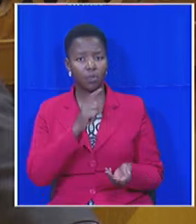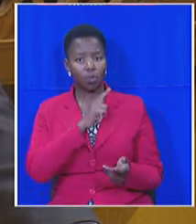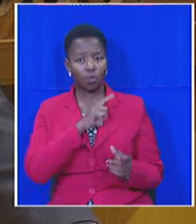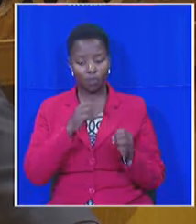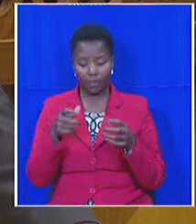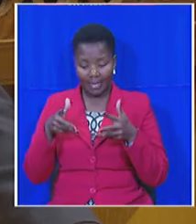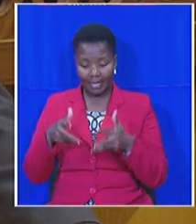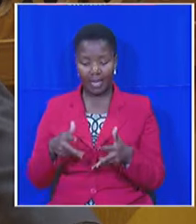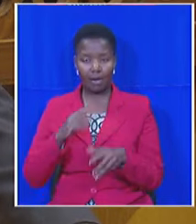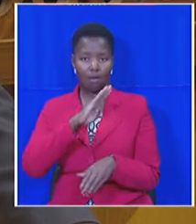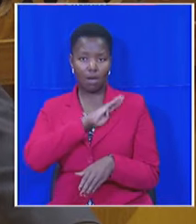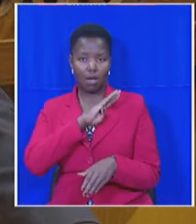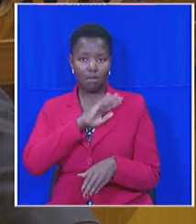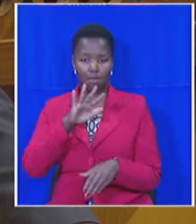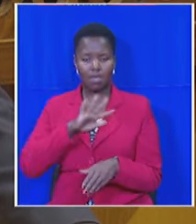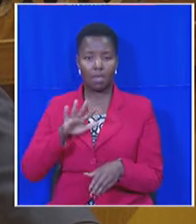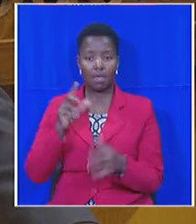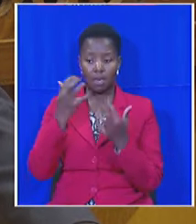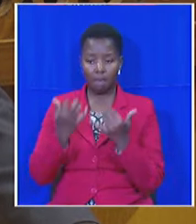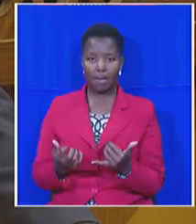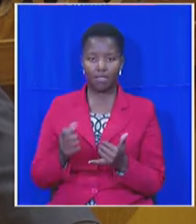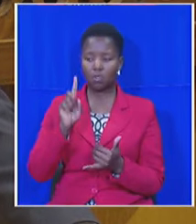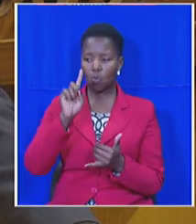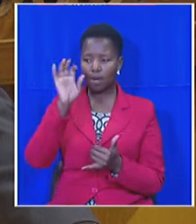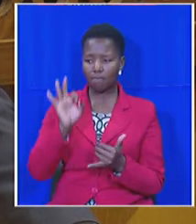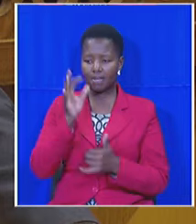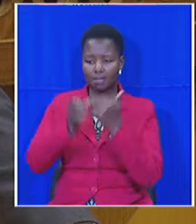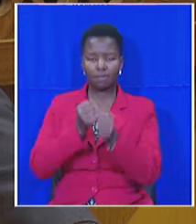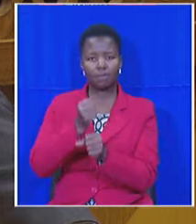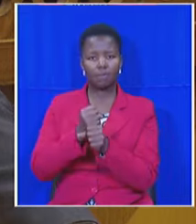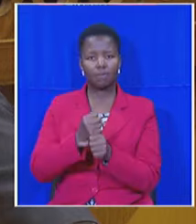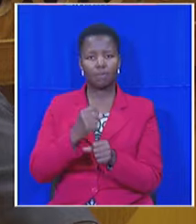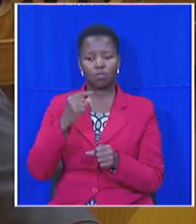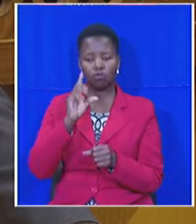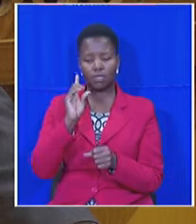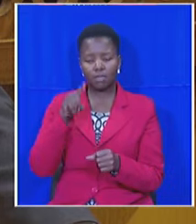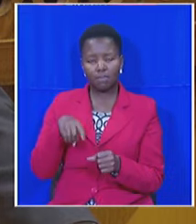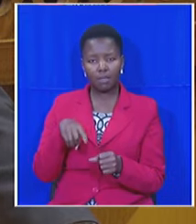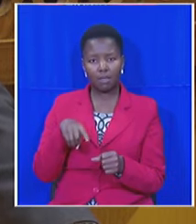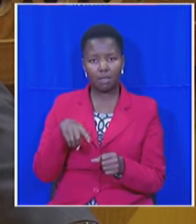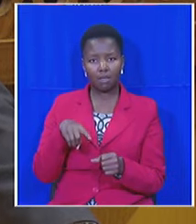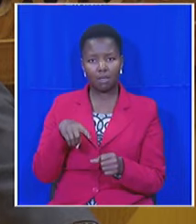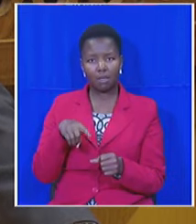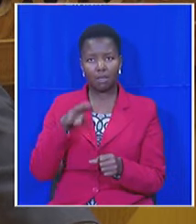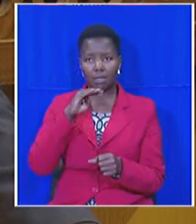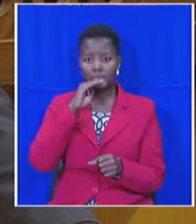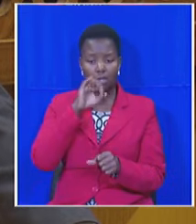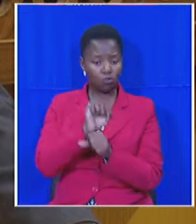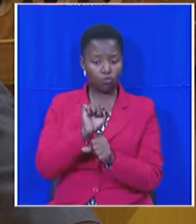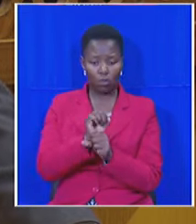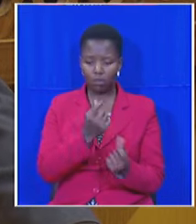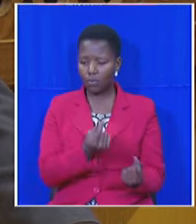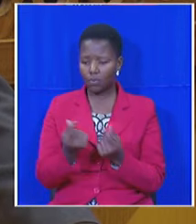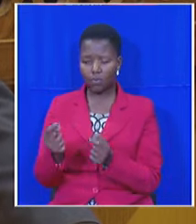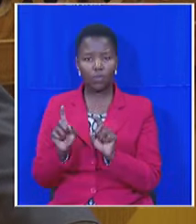van die BBP. Ons weet, om hulle verpligtinge na te kom soos vredesoperasies, die patrolering van die